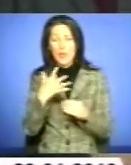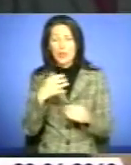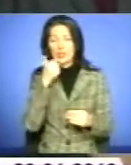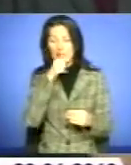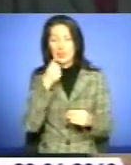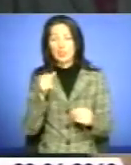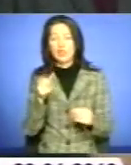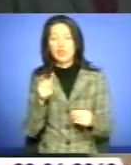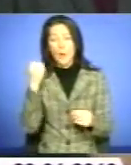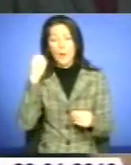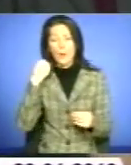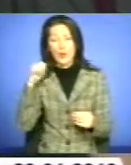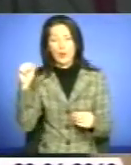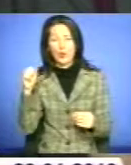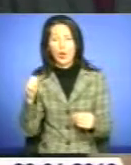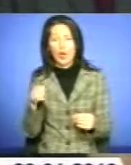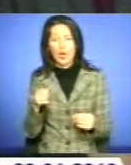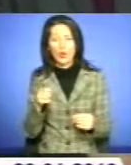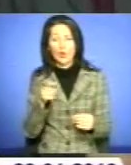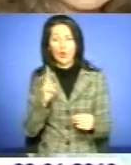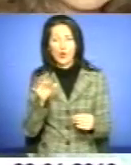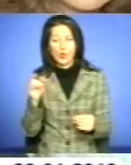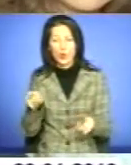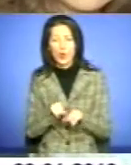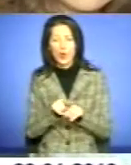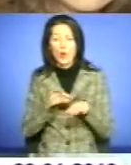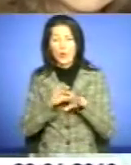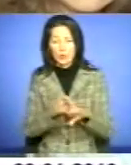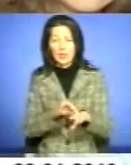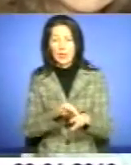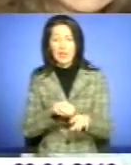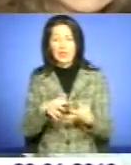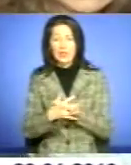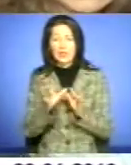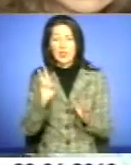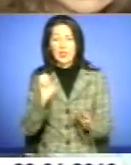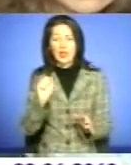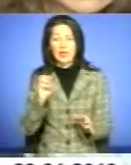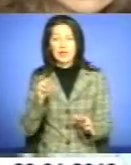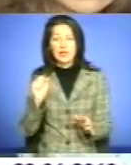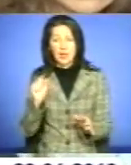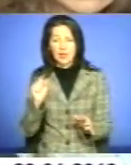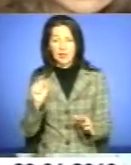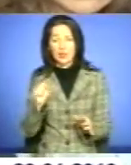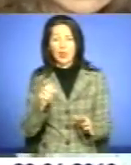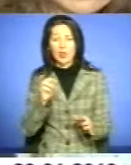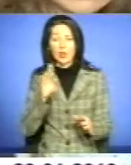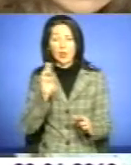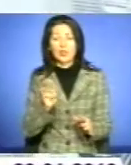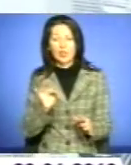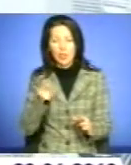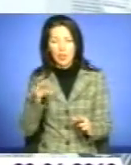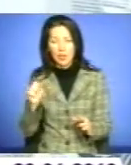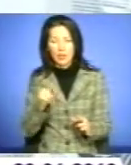Крут. Подібні академії проводили у селі Настасів і Ступки Тернопільського району, у селі Шили Збараського району. Цікавою